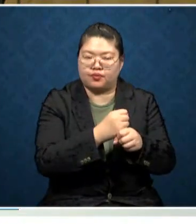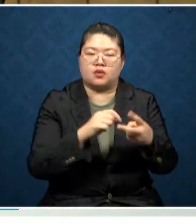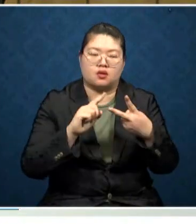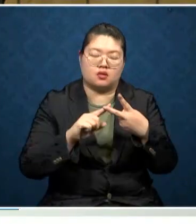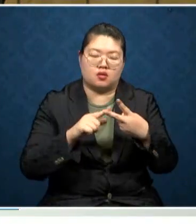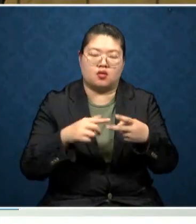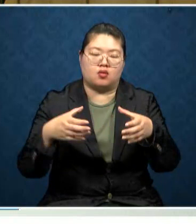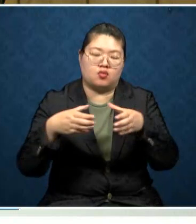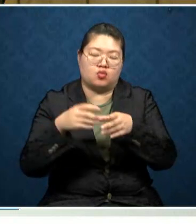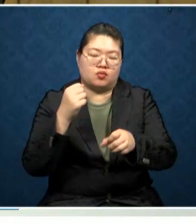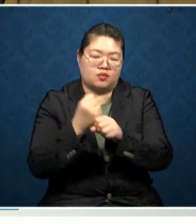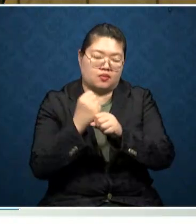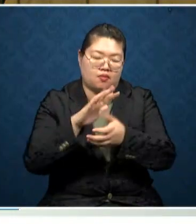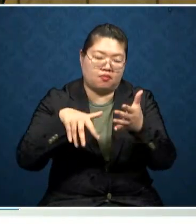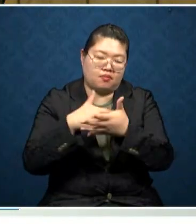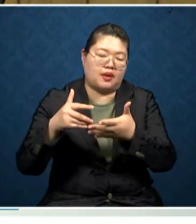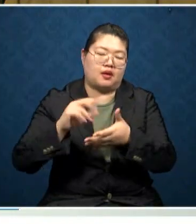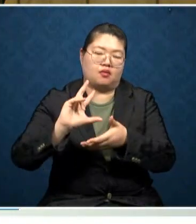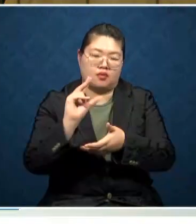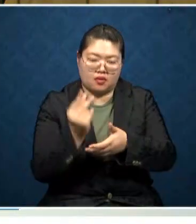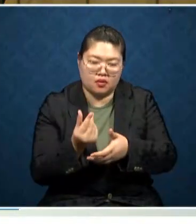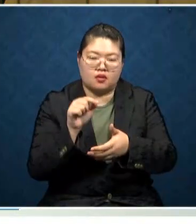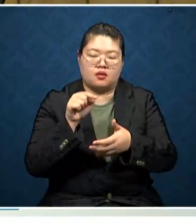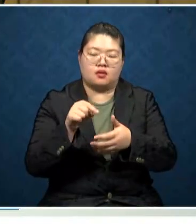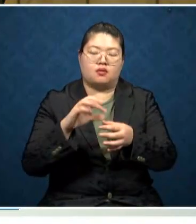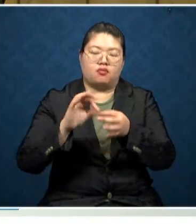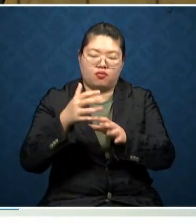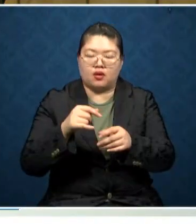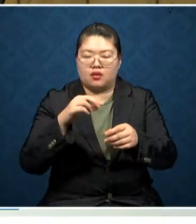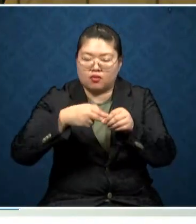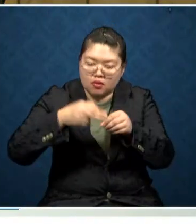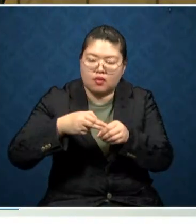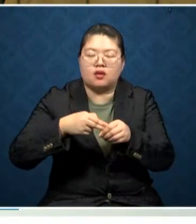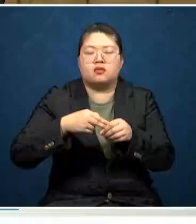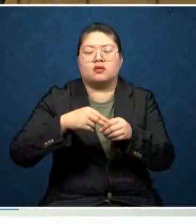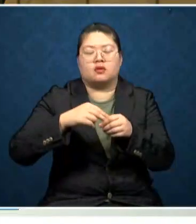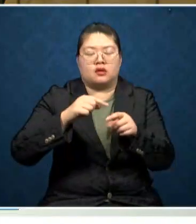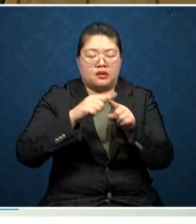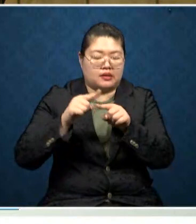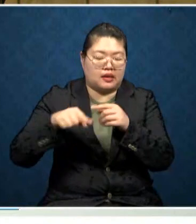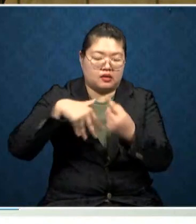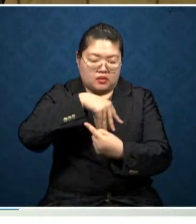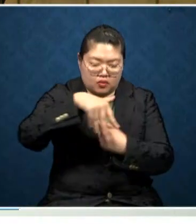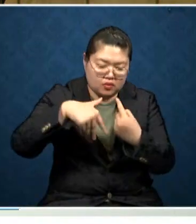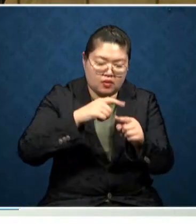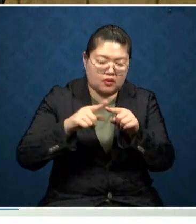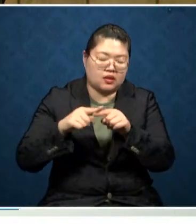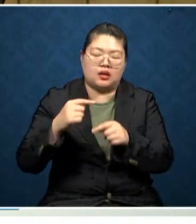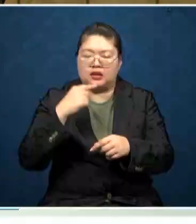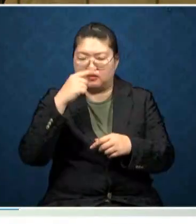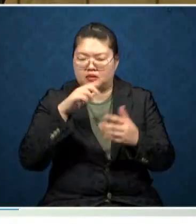และแผนพลังงานเพื่อให้ข้อมูลเกี่ยวกับแผนงานด้านการเปลี่ยนแปลงสภาพภูมิอากาศของ